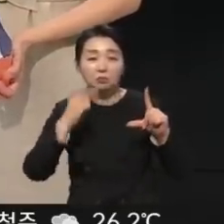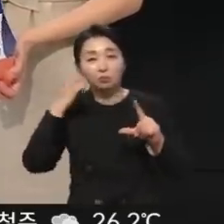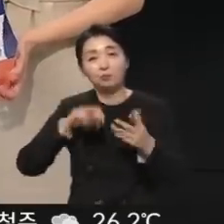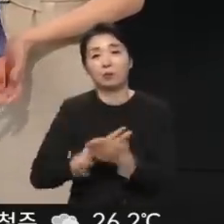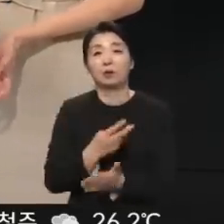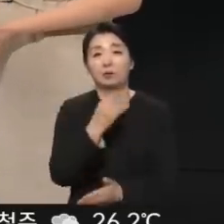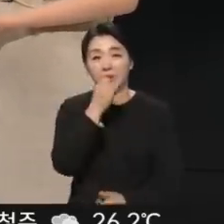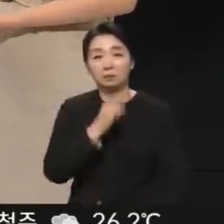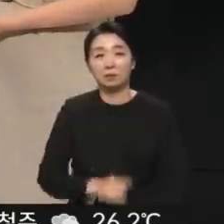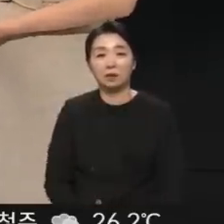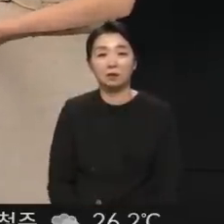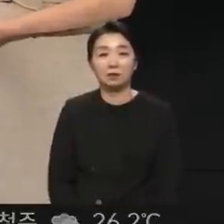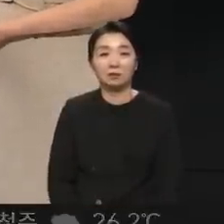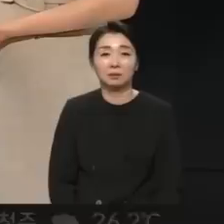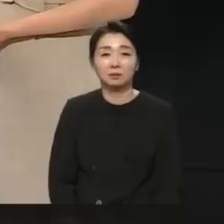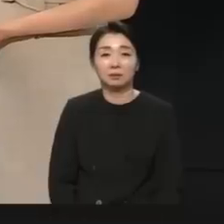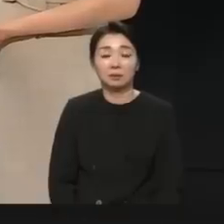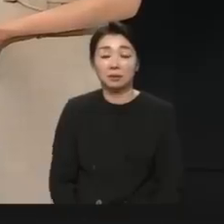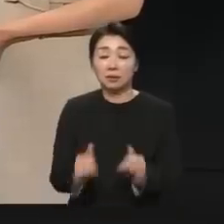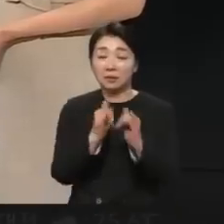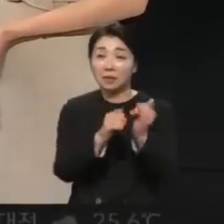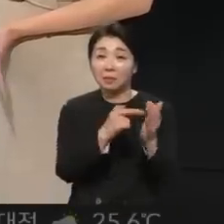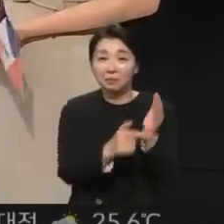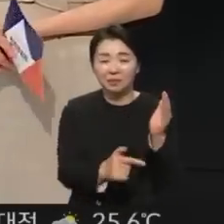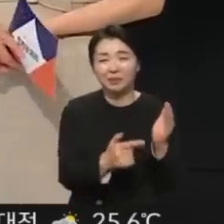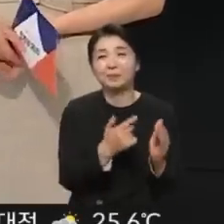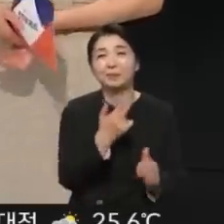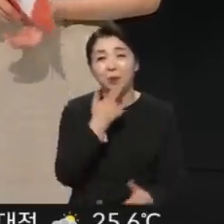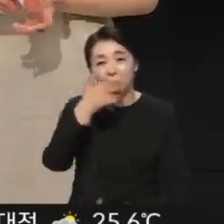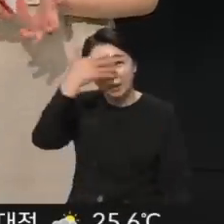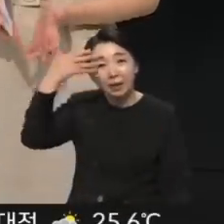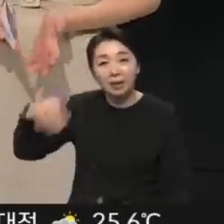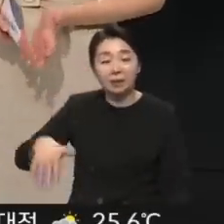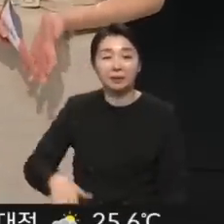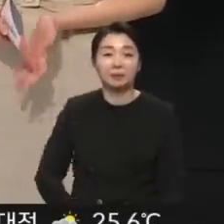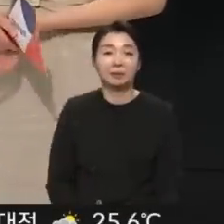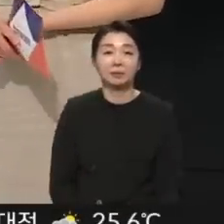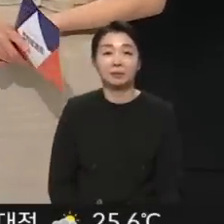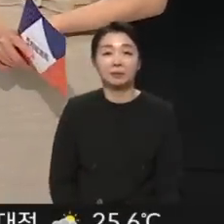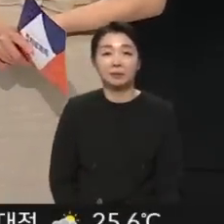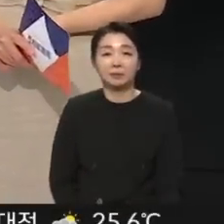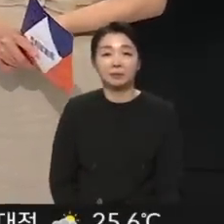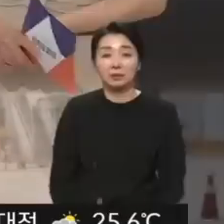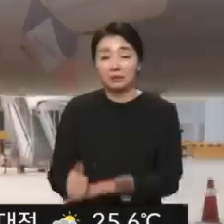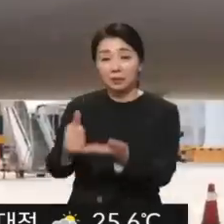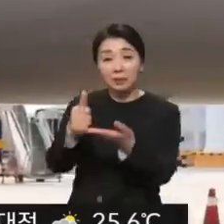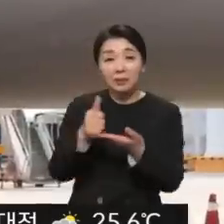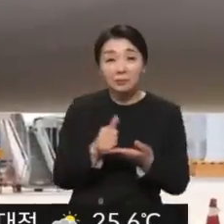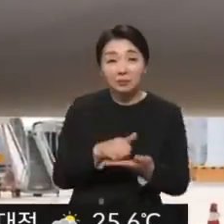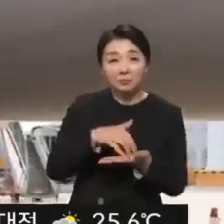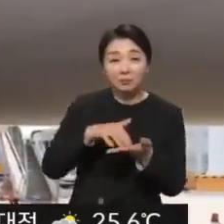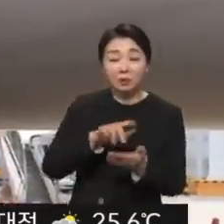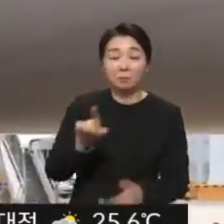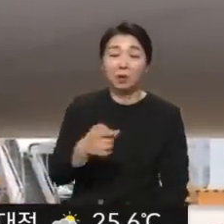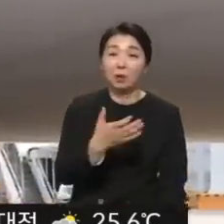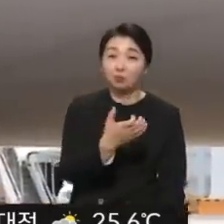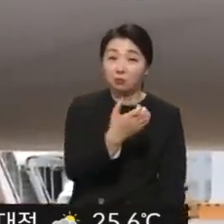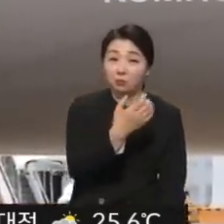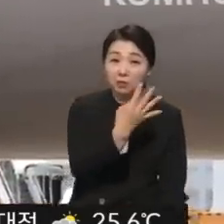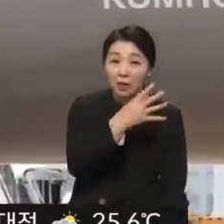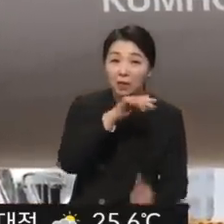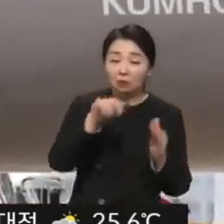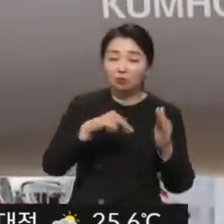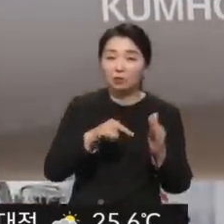나오고 있는데 일단 인명피해는 그래도 다행히 없었다는 거죠? 네, 정말 다행히도 탑승객 194명 가운데 다친